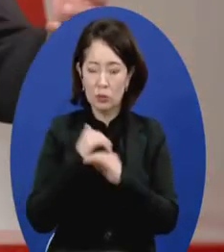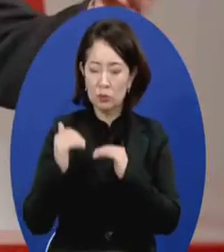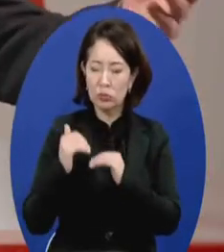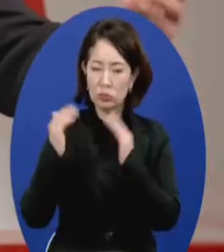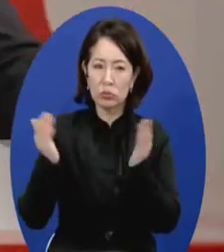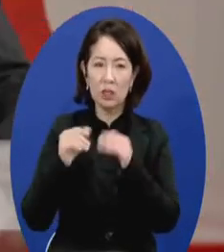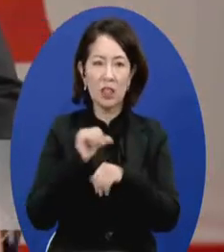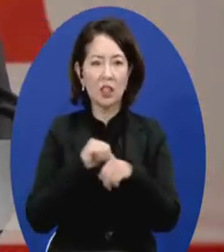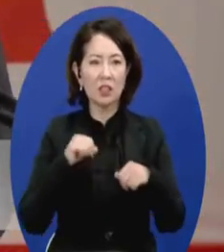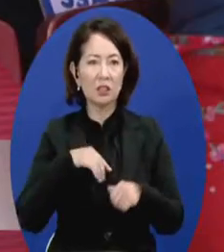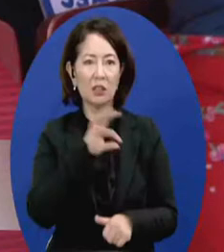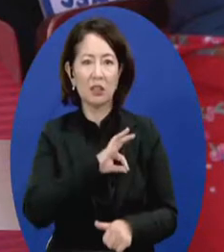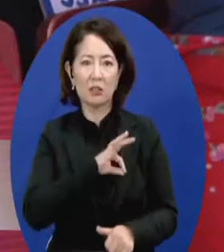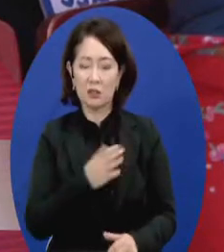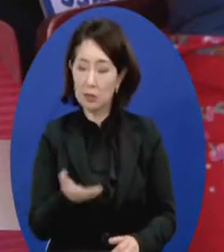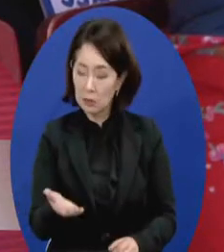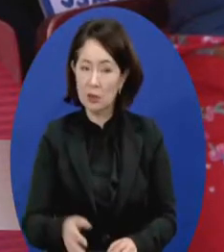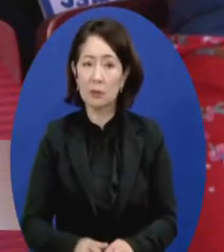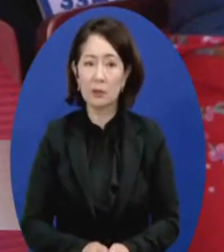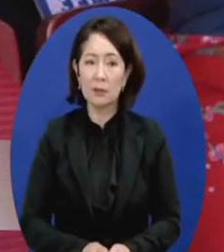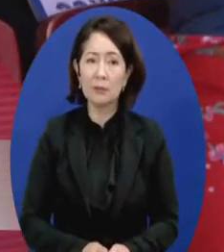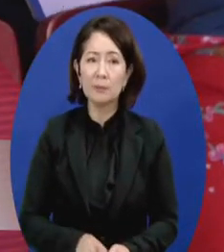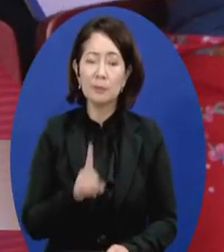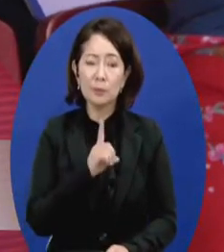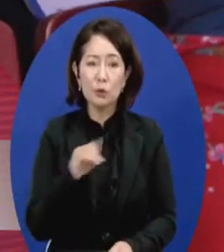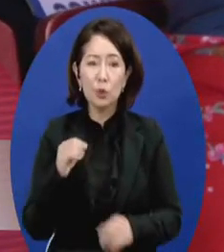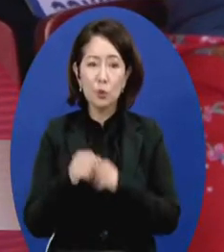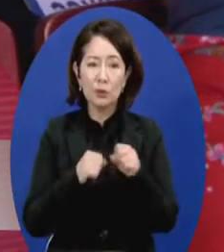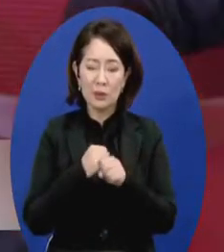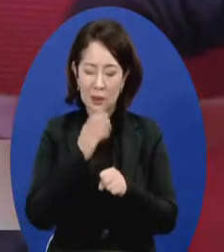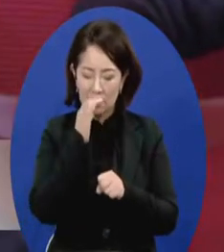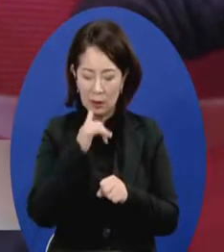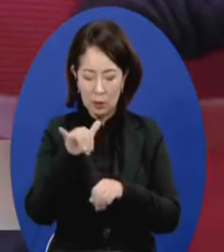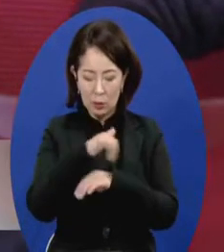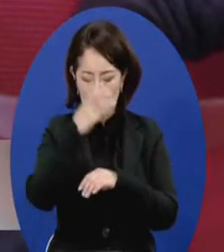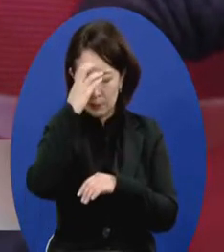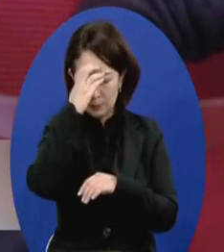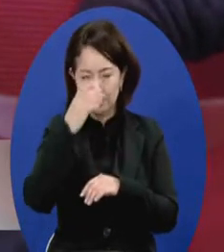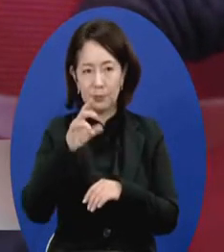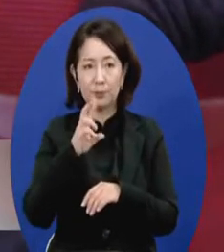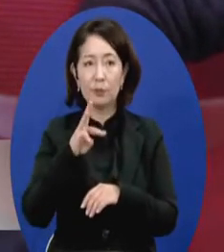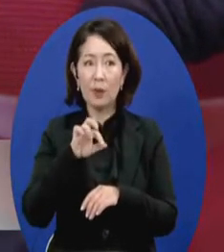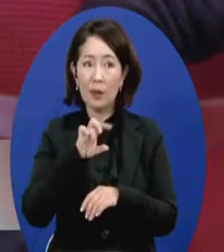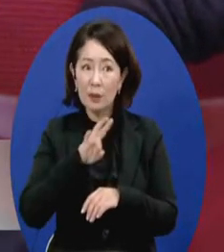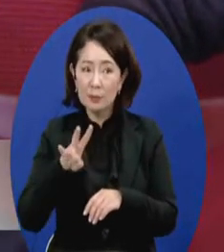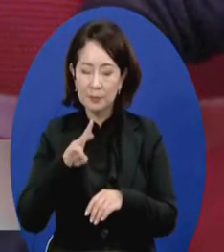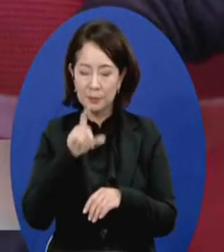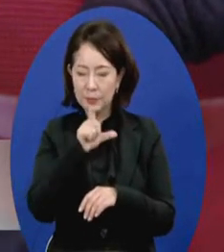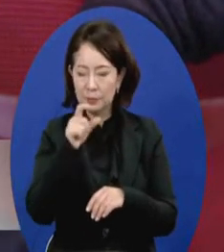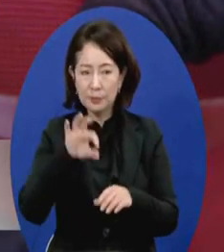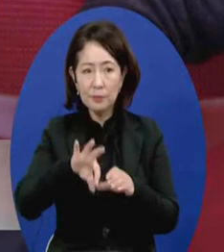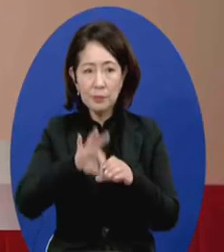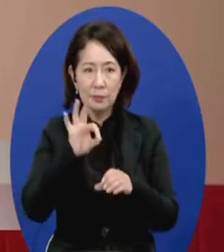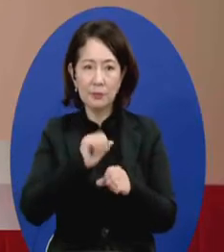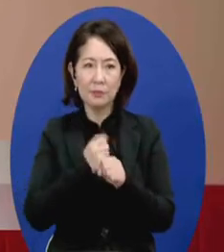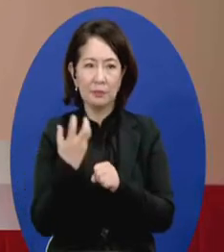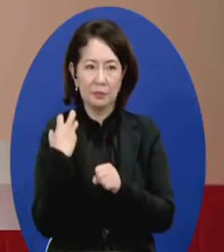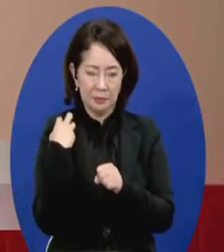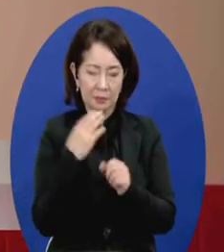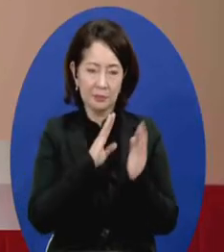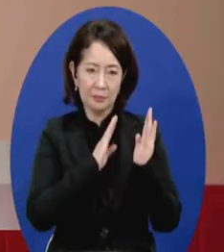дэвжид дэшиж ард түмэн хожд юм байна. 100 жилийн настай улс төрийн ууган хүчин Монгол Ардын нам ард түмний сонголтод хариуцлагатай хандсан